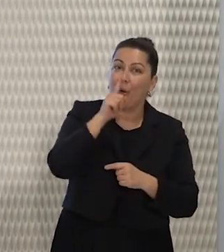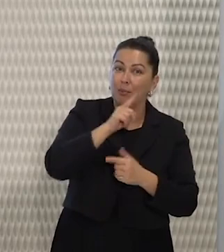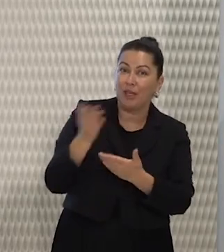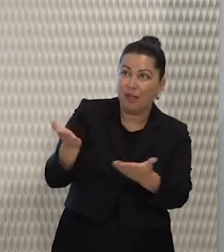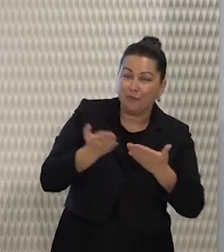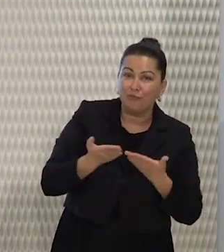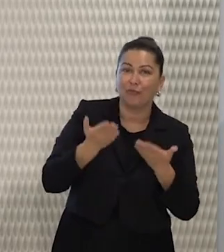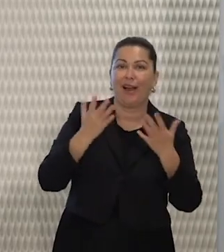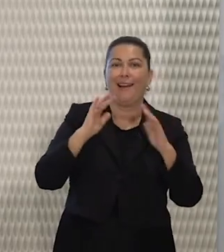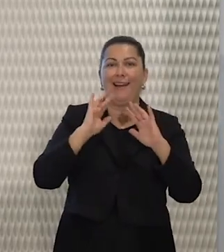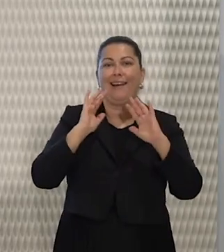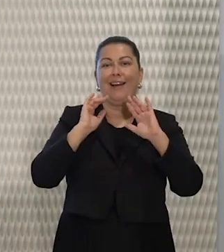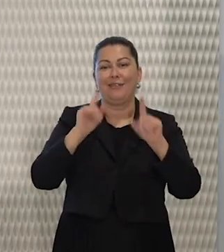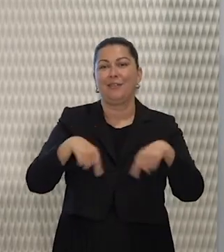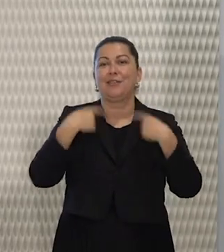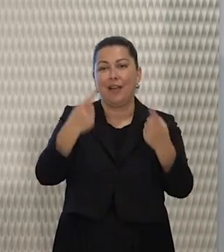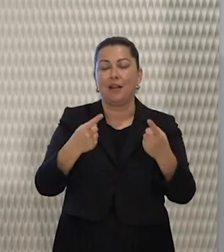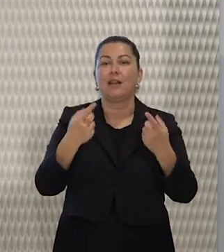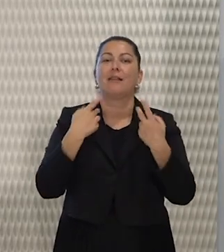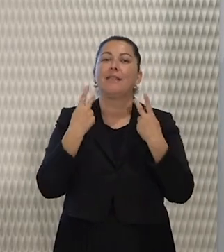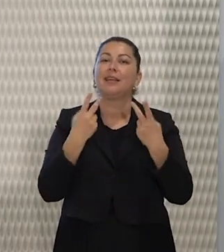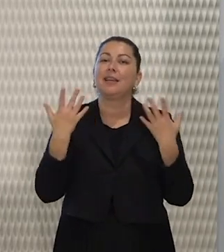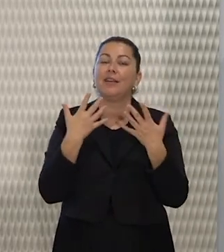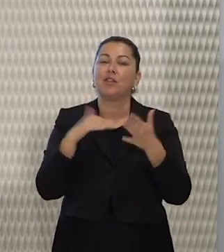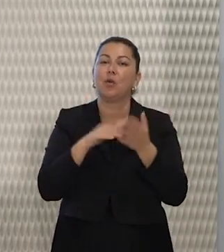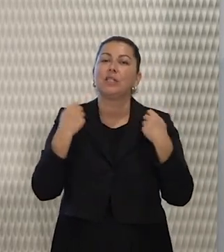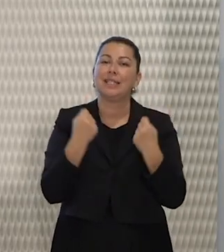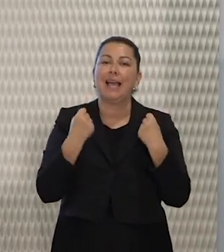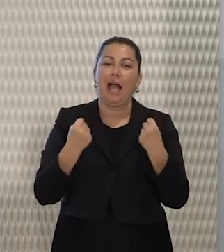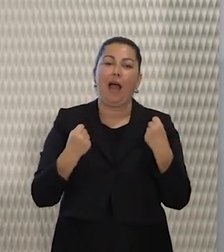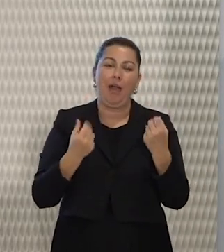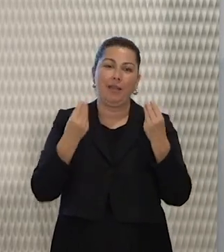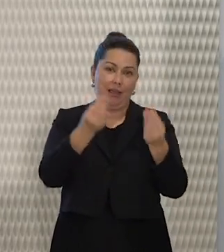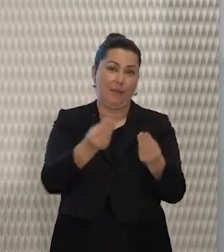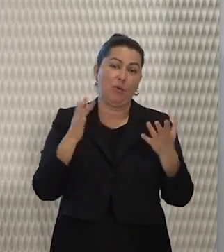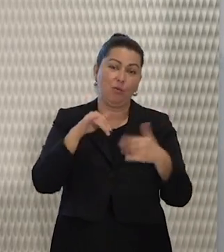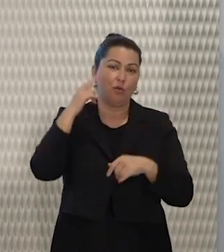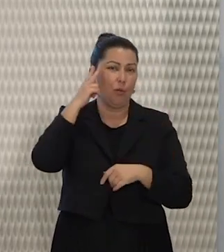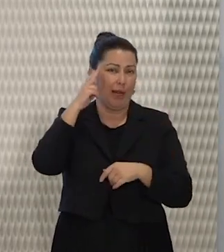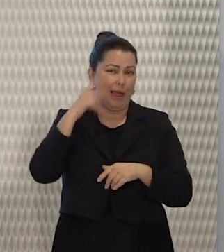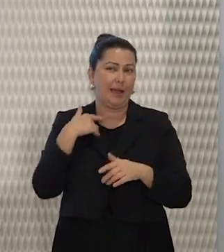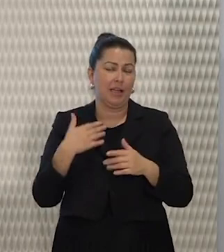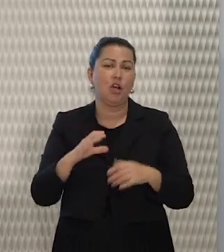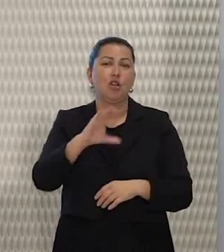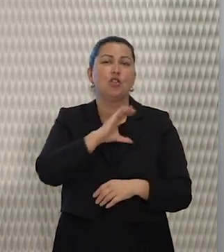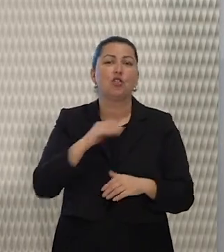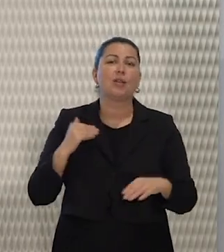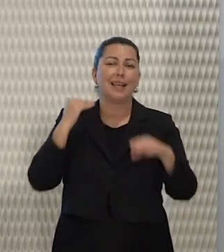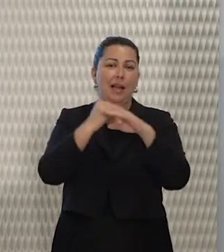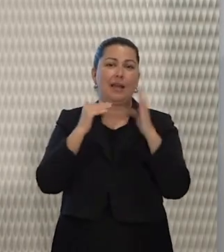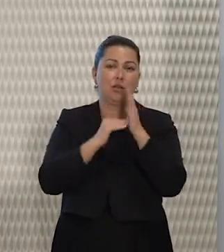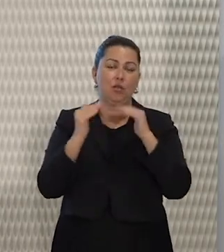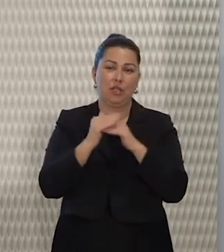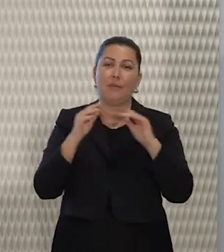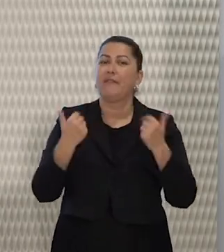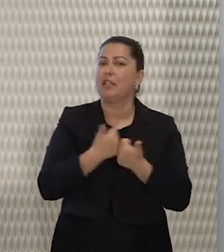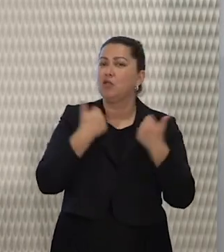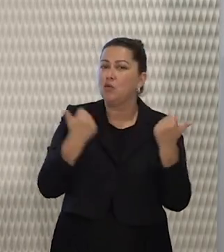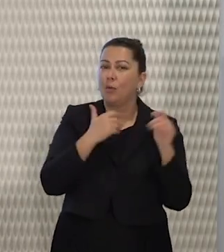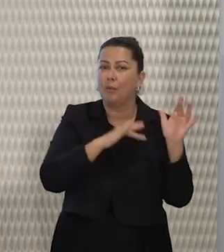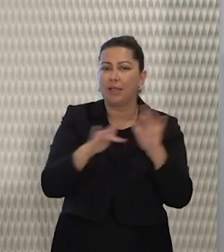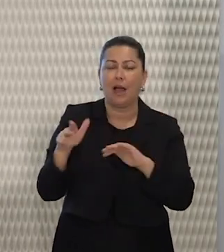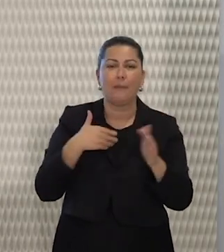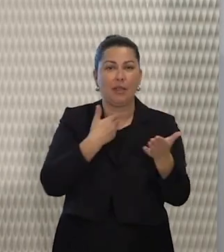auszuprobieren. Und das geht nur dann, wenn wir Sicherheit geben und da müssen wir nachdenken über unsere Systeme der Chancengleichheit, wo wir super aufgestellt sind